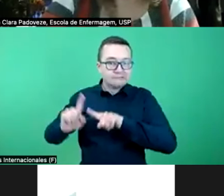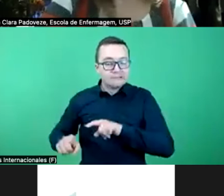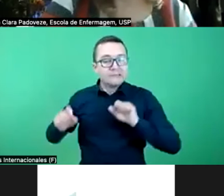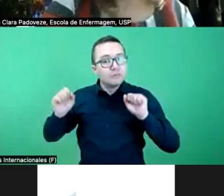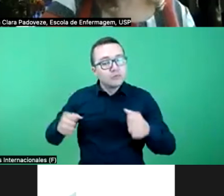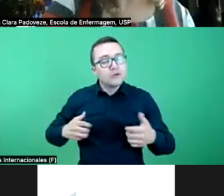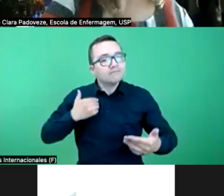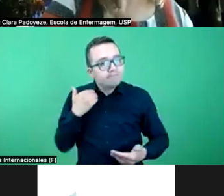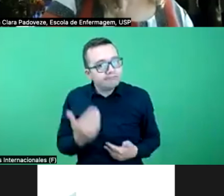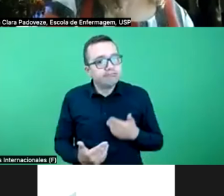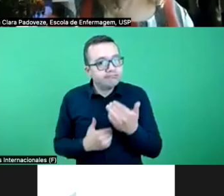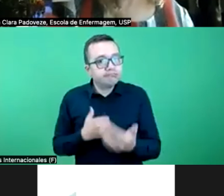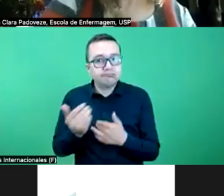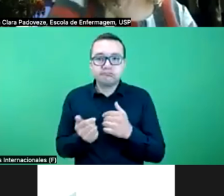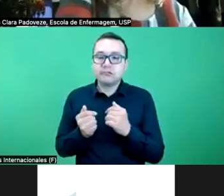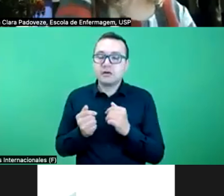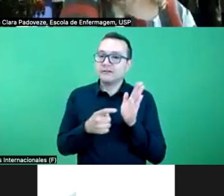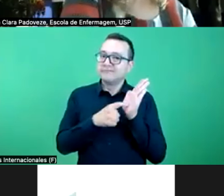de visibilité